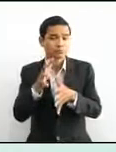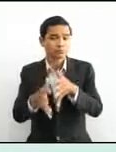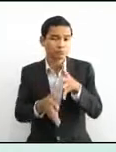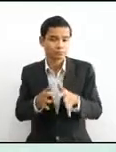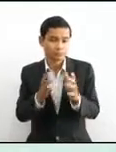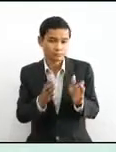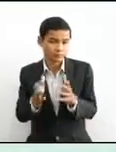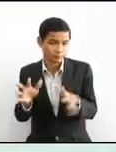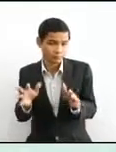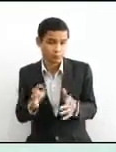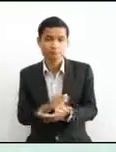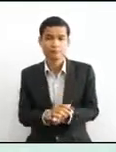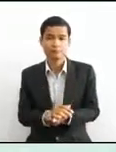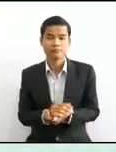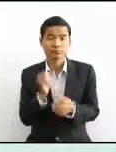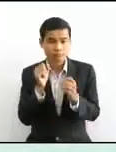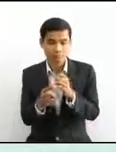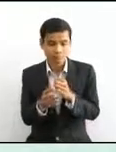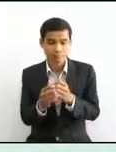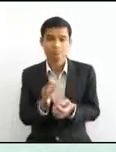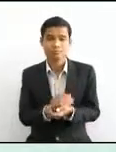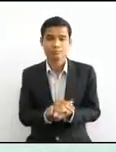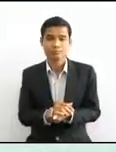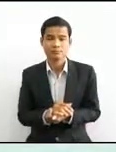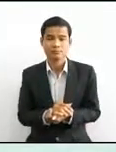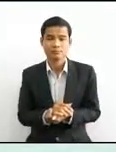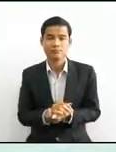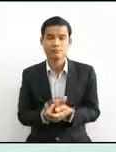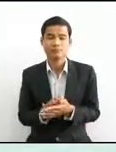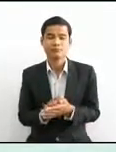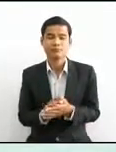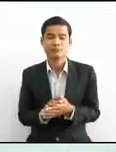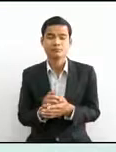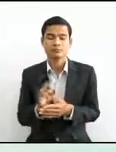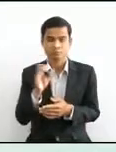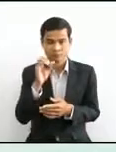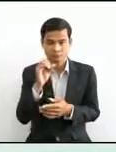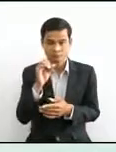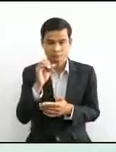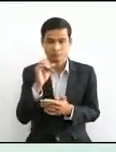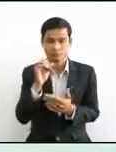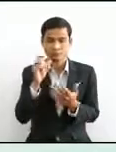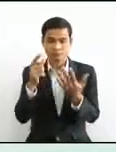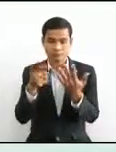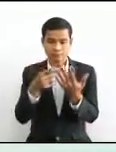nớ ta chắp đàn tự ác nghĩa lo ốm lùm